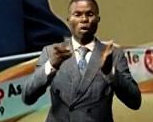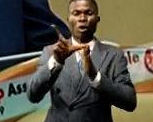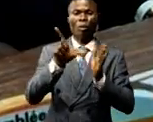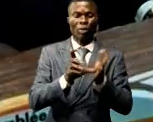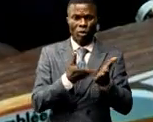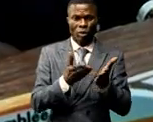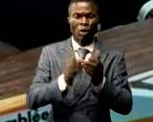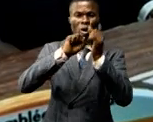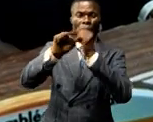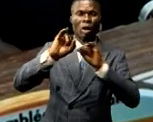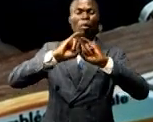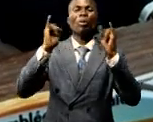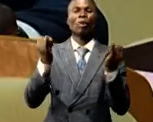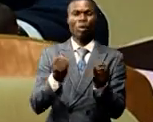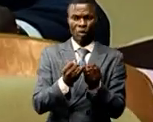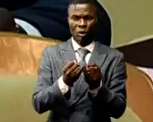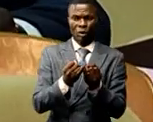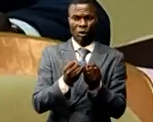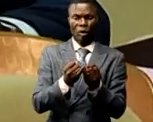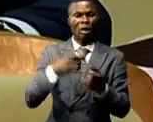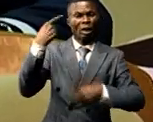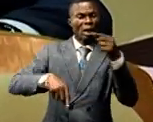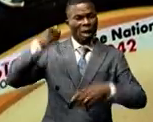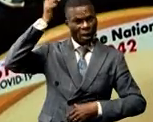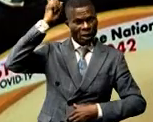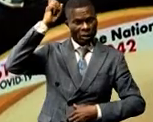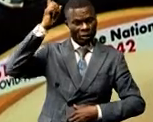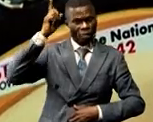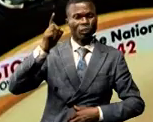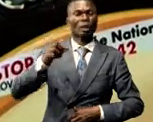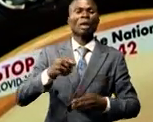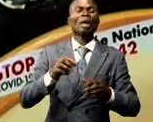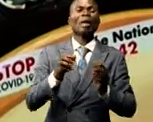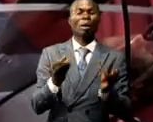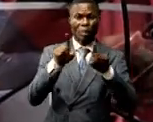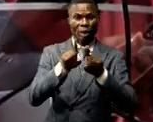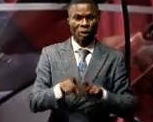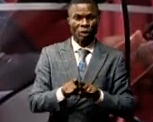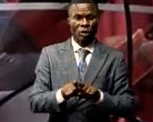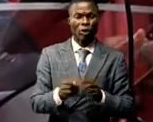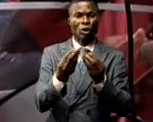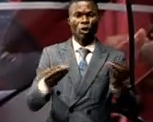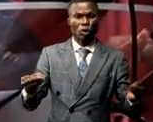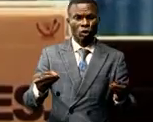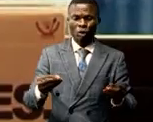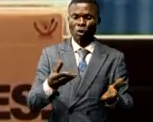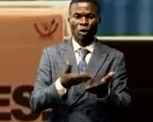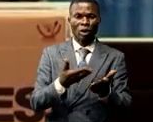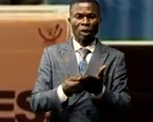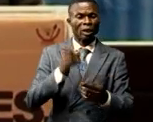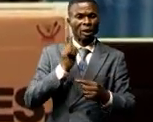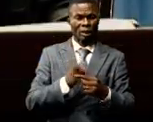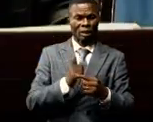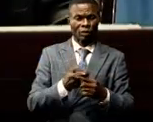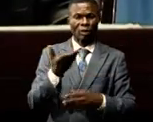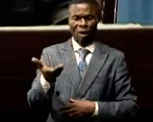la promotion de l'industrie a été déjà débattue par la législature passée, mais les assujettis à cette taxe font montre d'un